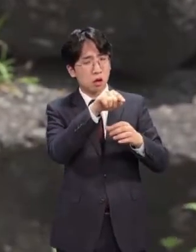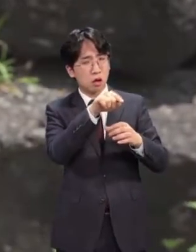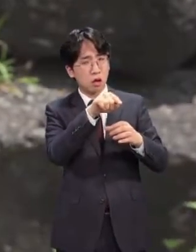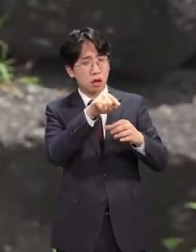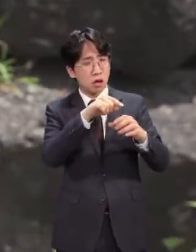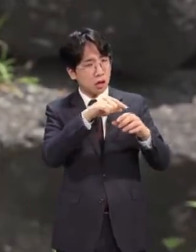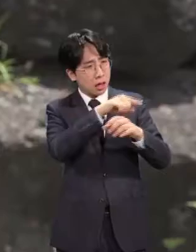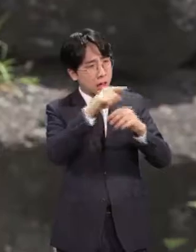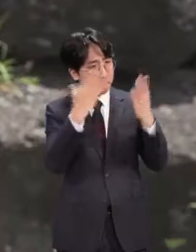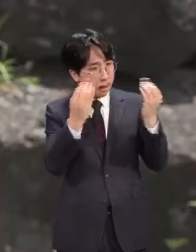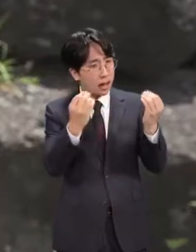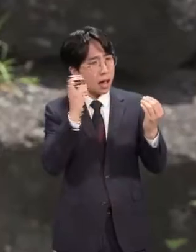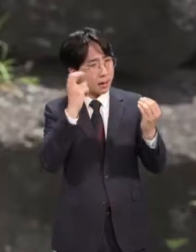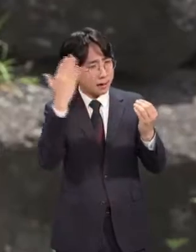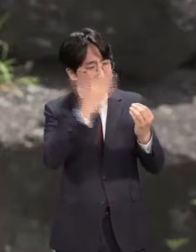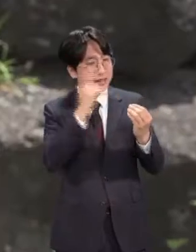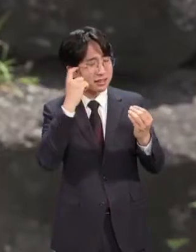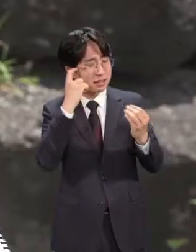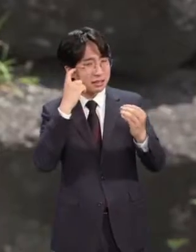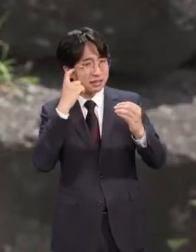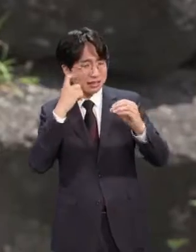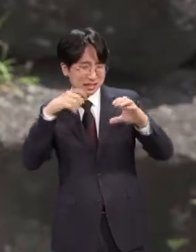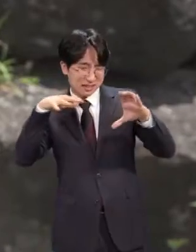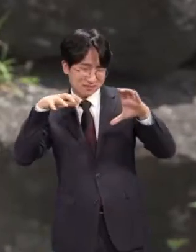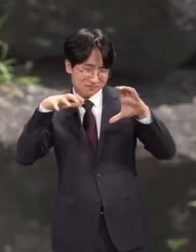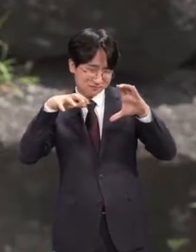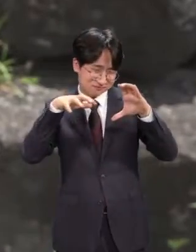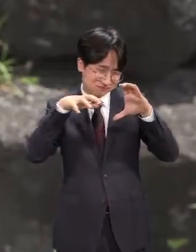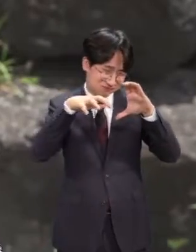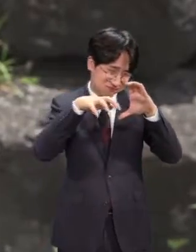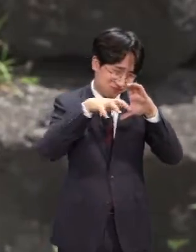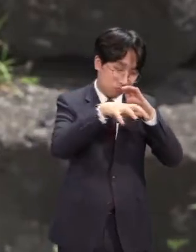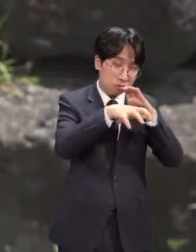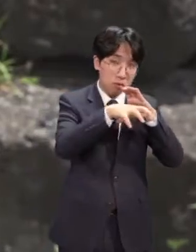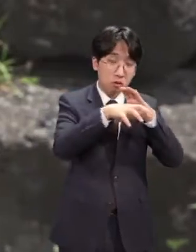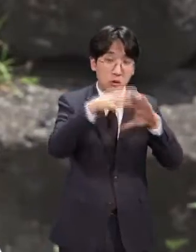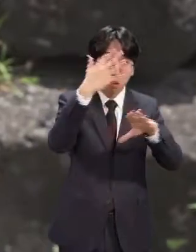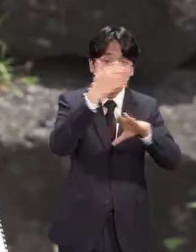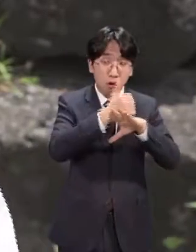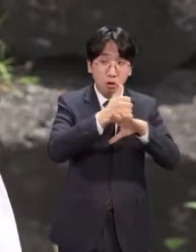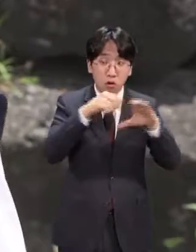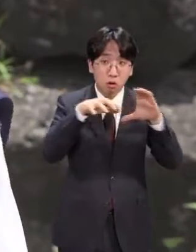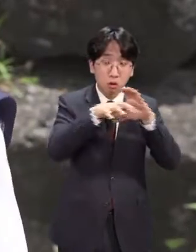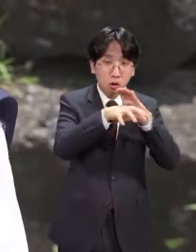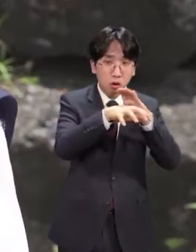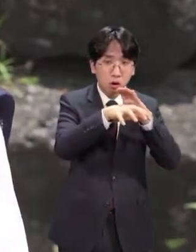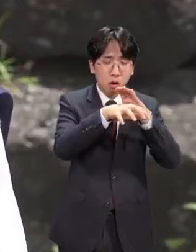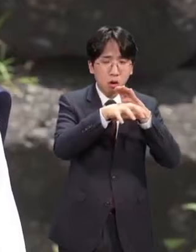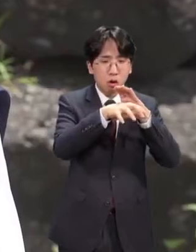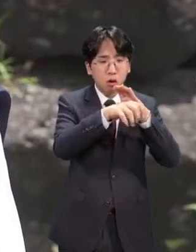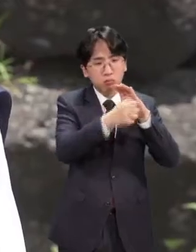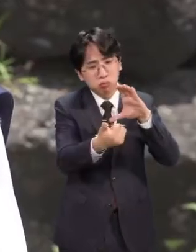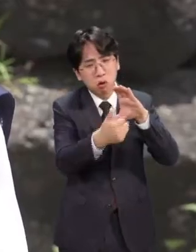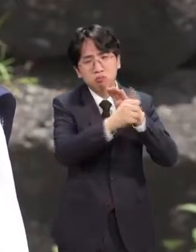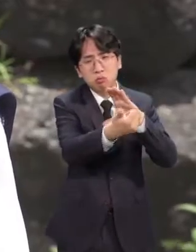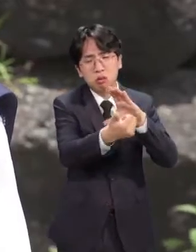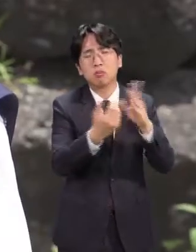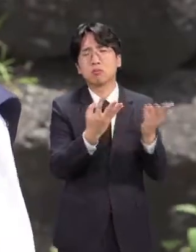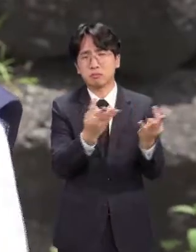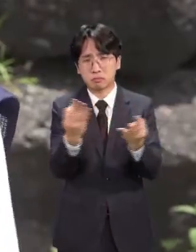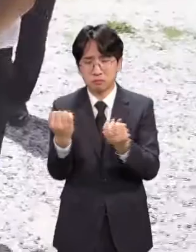일곱 사람은 공기가 그 다 뽑아내지 않은 공기에 가다가 고자리 쓰러져서 전사를 했다 했습니다.